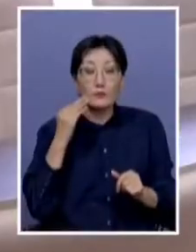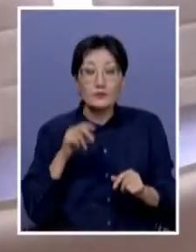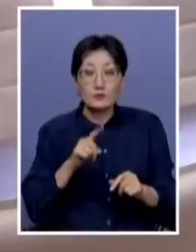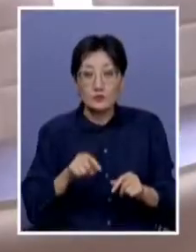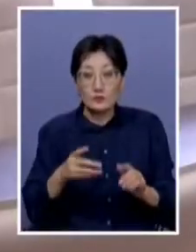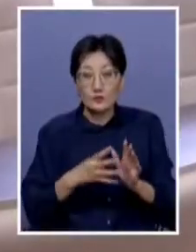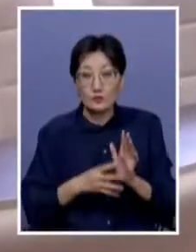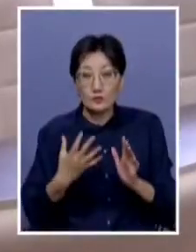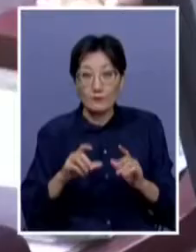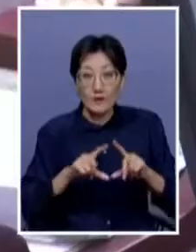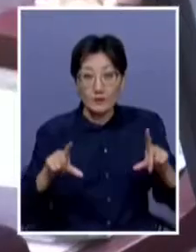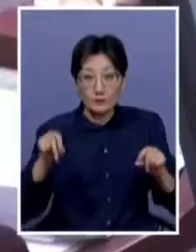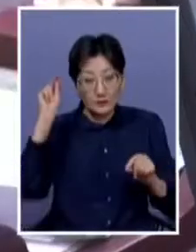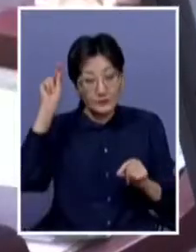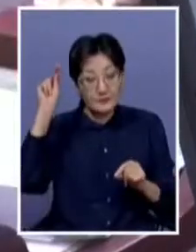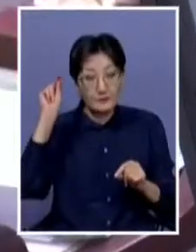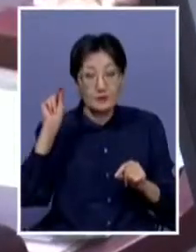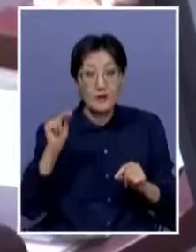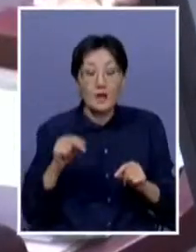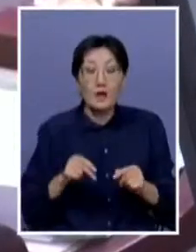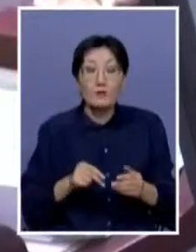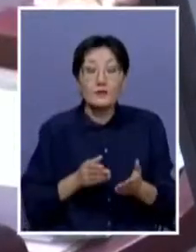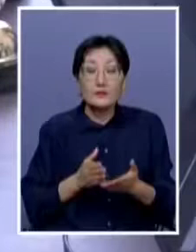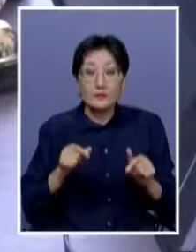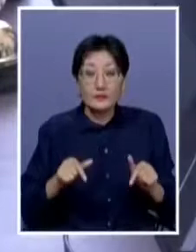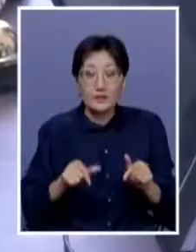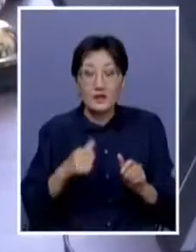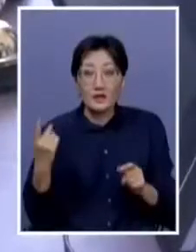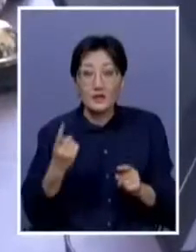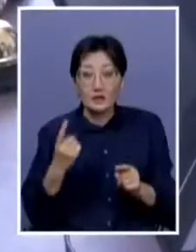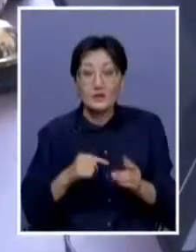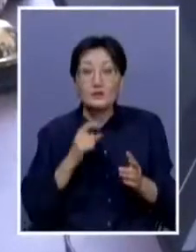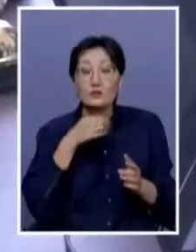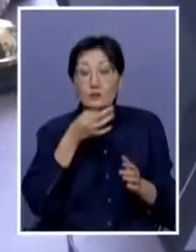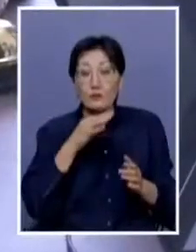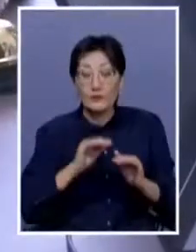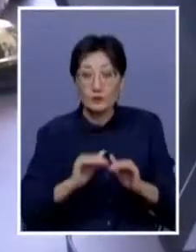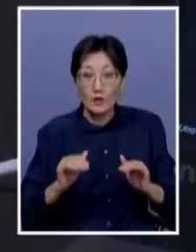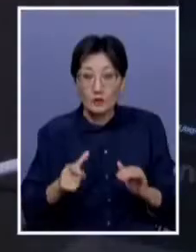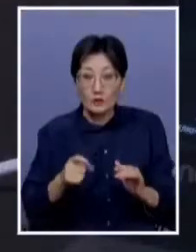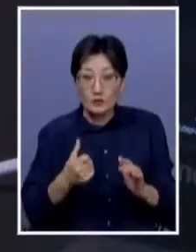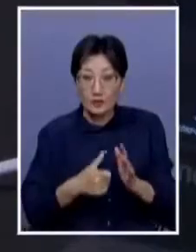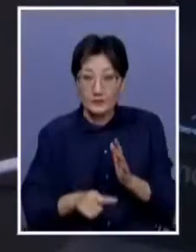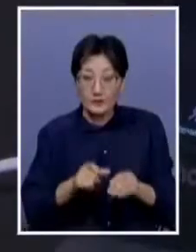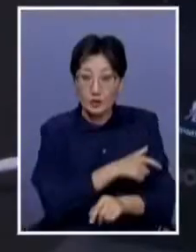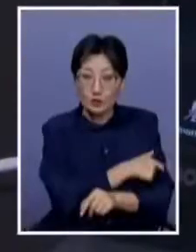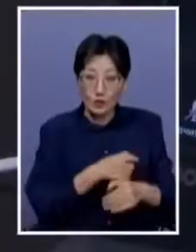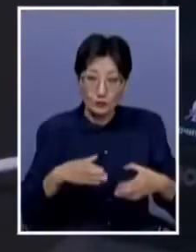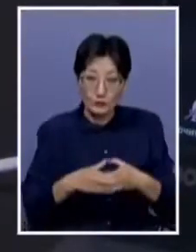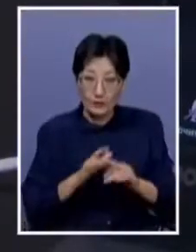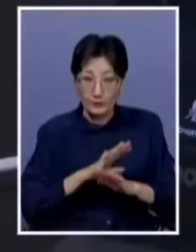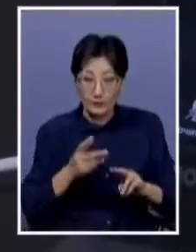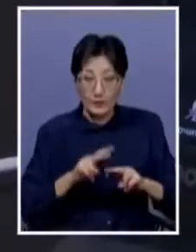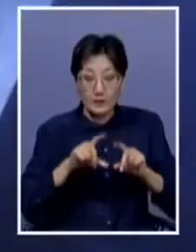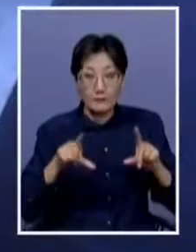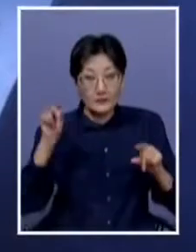нөмірі 95-ші жалпы білім беретін мектептің табалдырығын биыл алғаш аттайтын 160 балдырған үшін кезекші топтар болмайды. Бұл